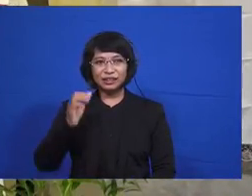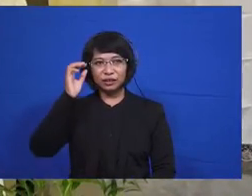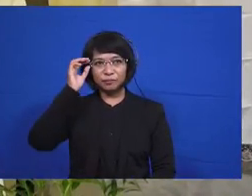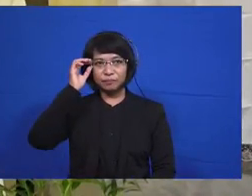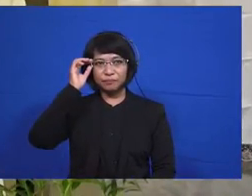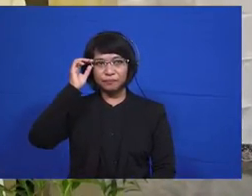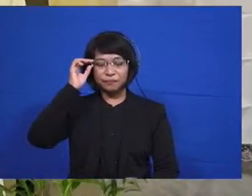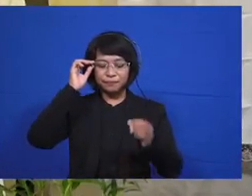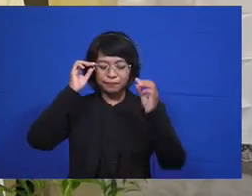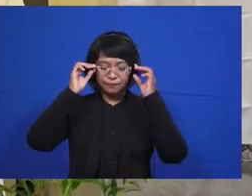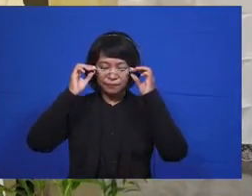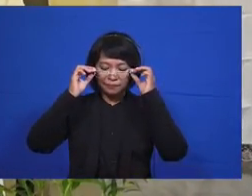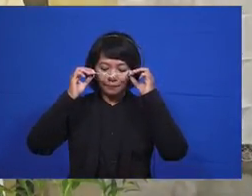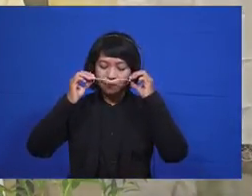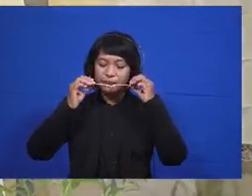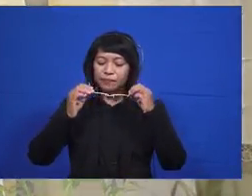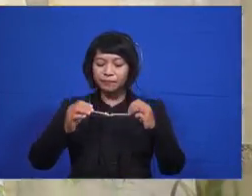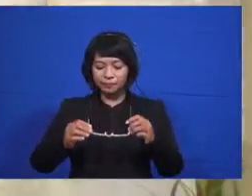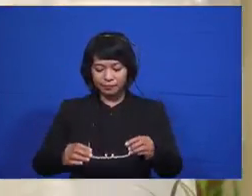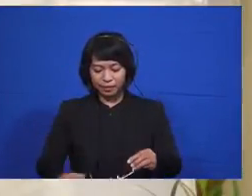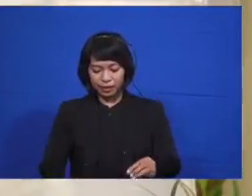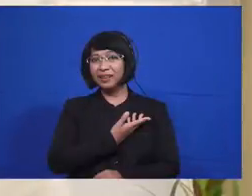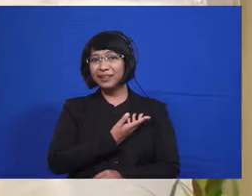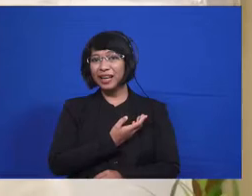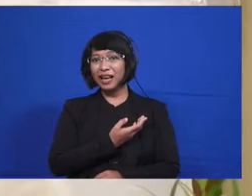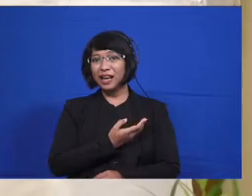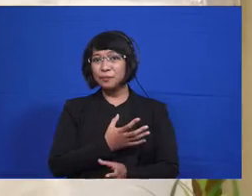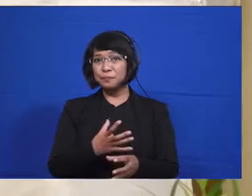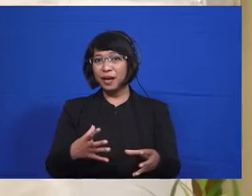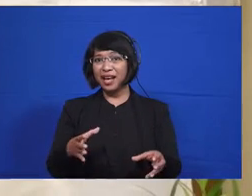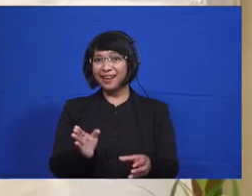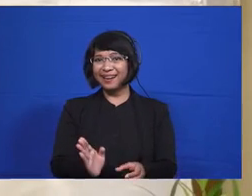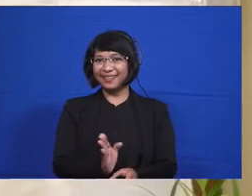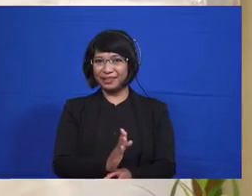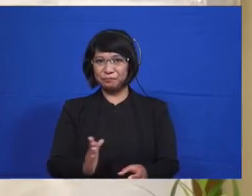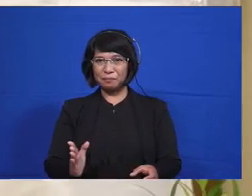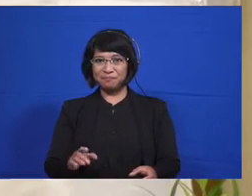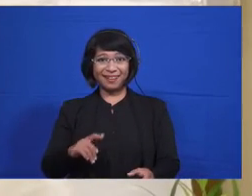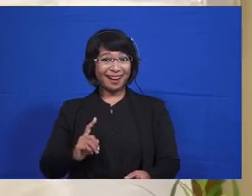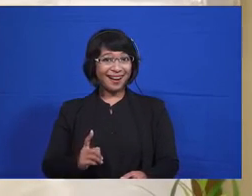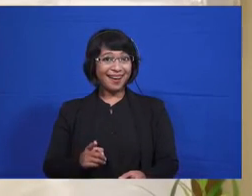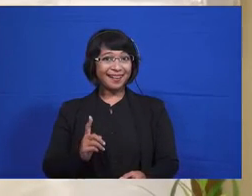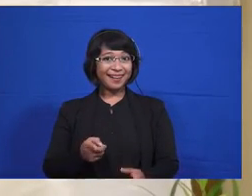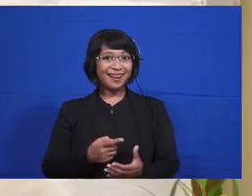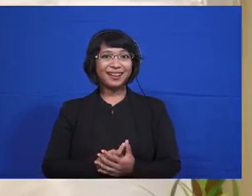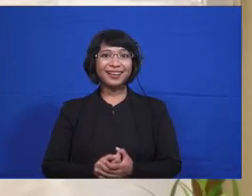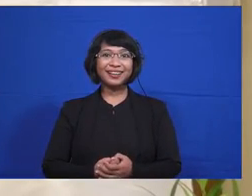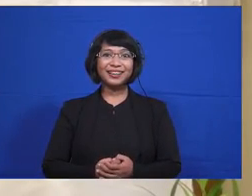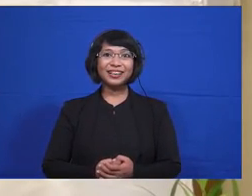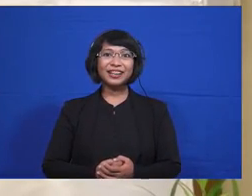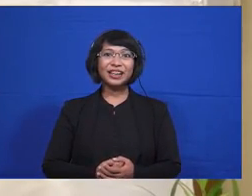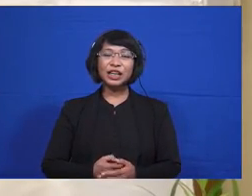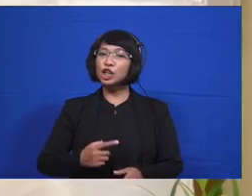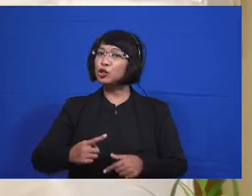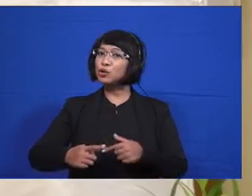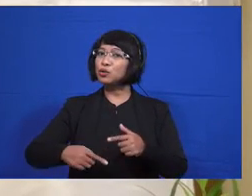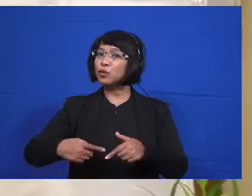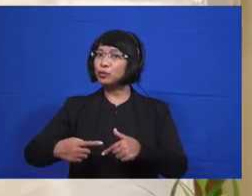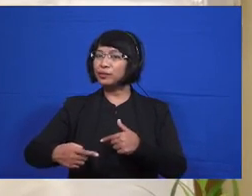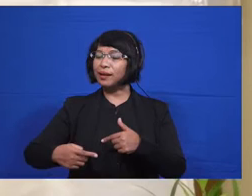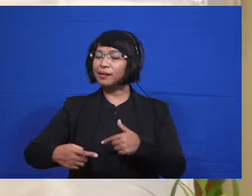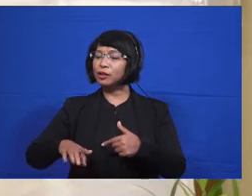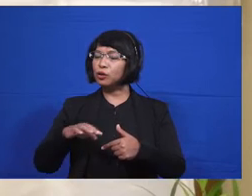Bapak Uskup dan para Romo, para Suster, Bruder. Karena di sana ada peruntutan yang kalau